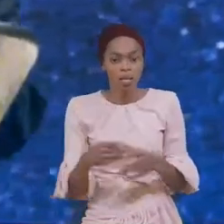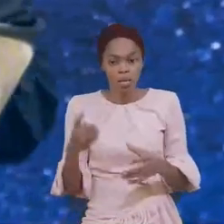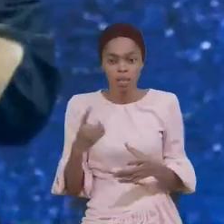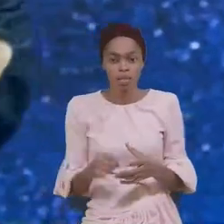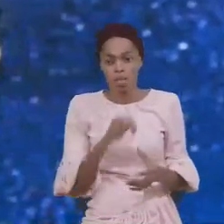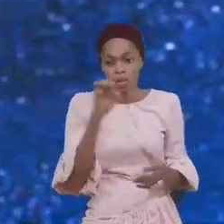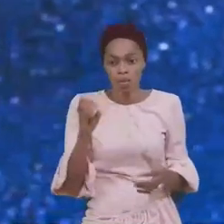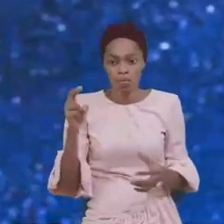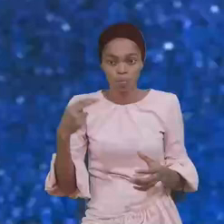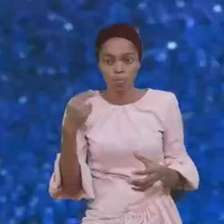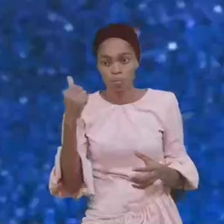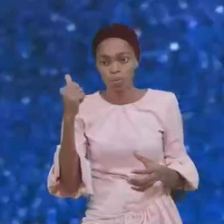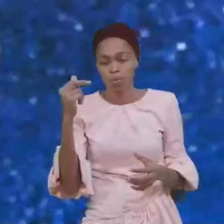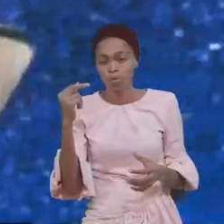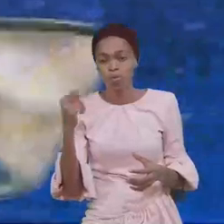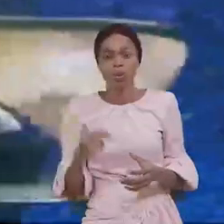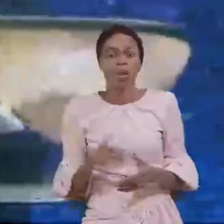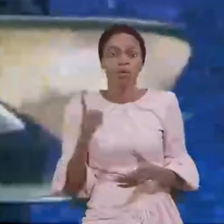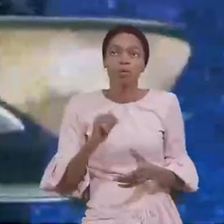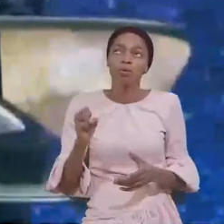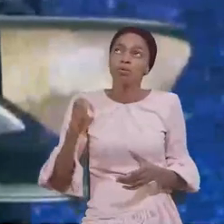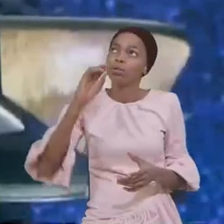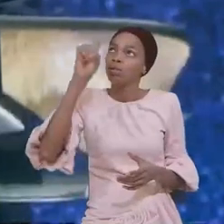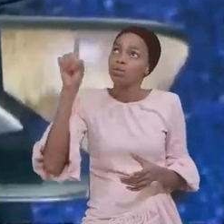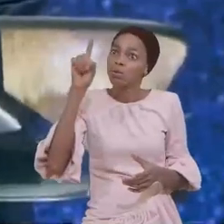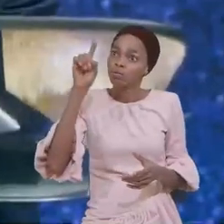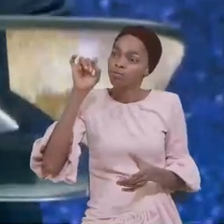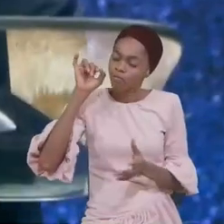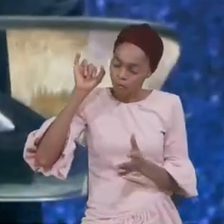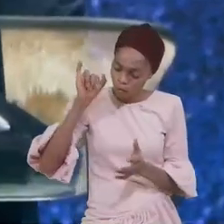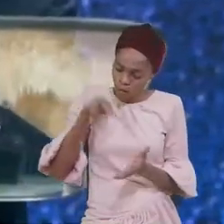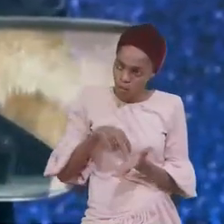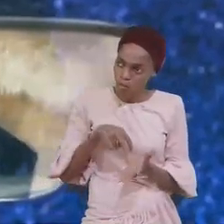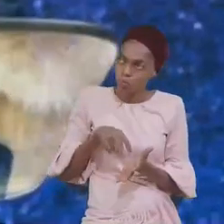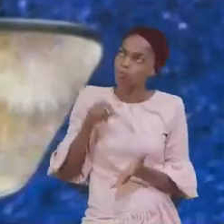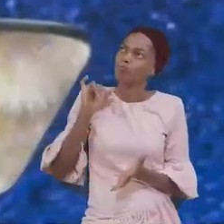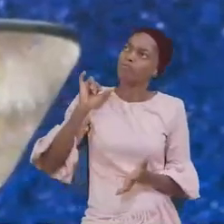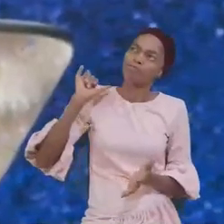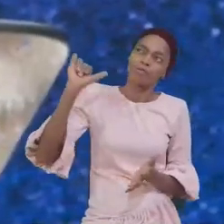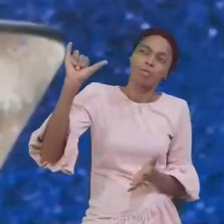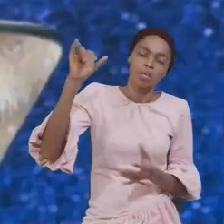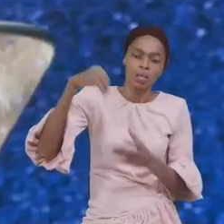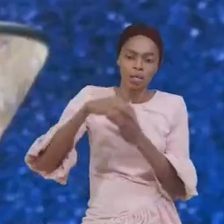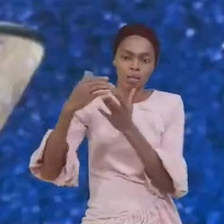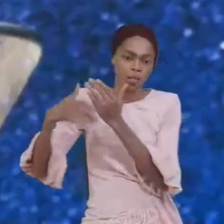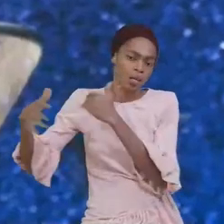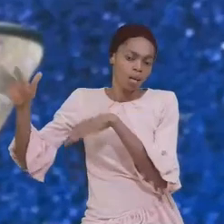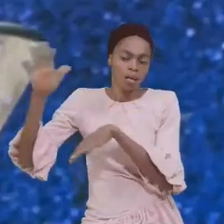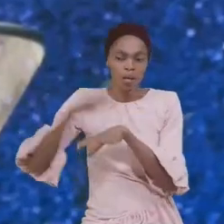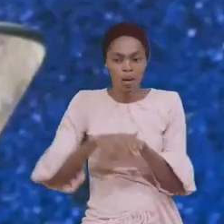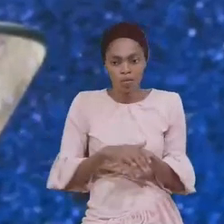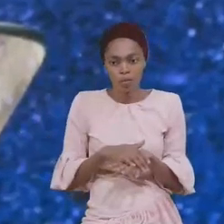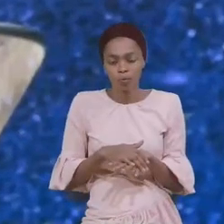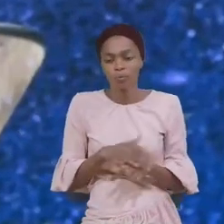juste? Le soleil s'arrêta au milieu du ciel et ne se rata